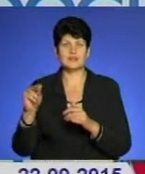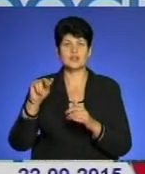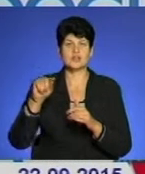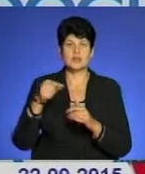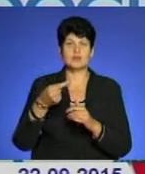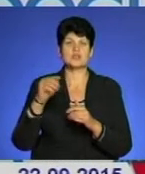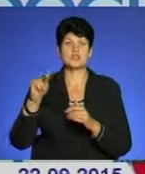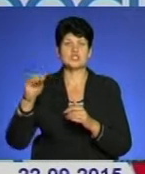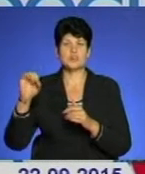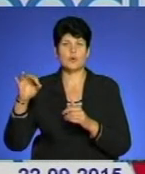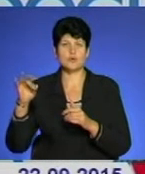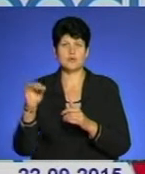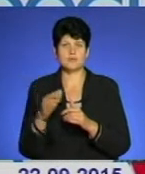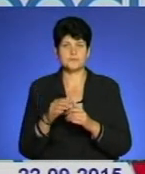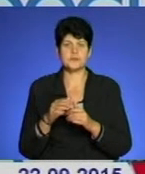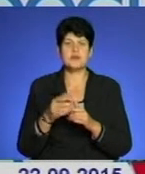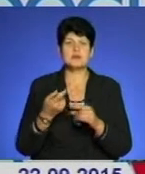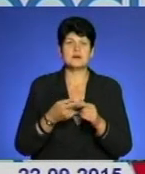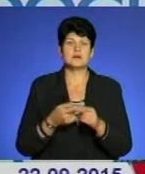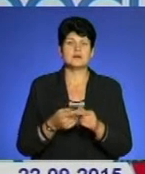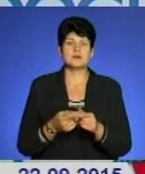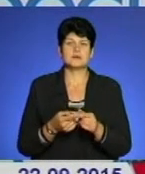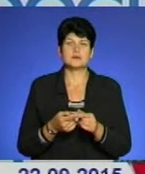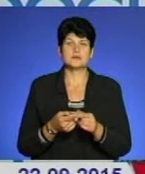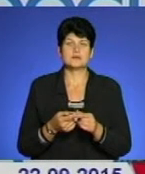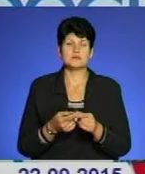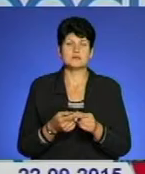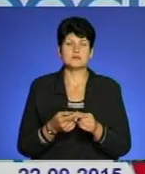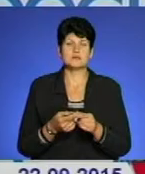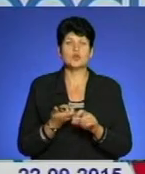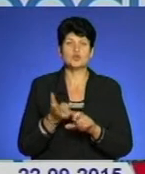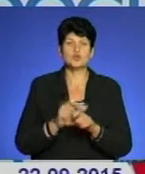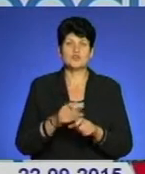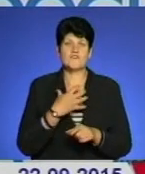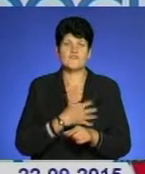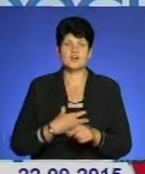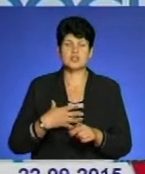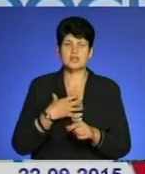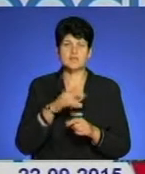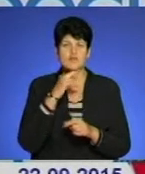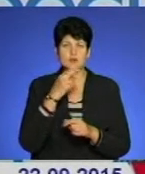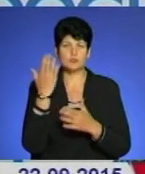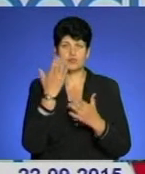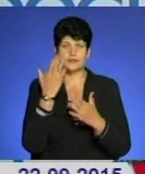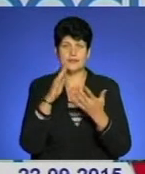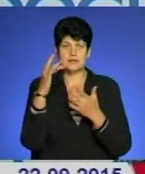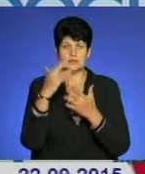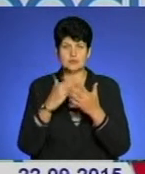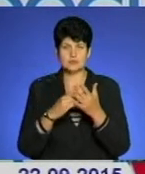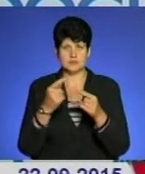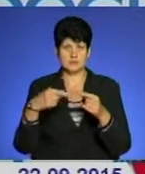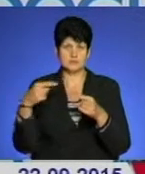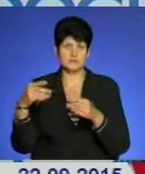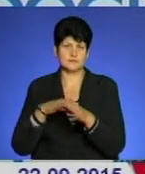dvlottery.state.gov. It's very important to follow all of the instructions carefully. Дуже важливо уважно перечитати інструкції та слідувати